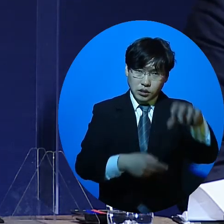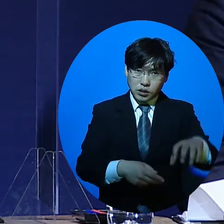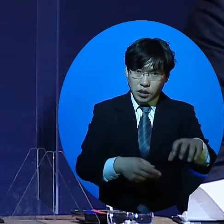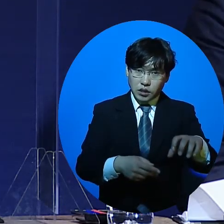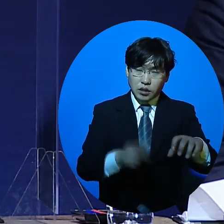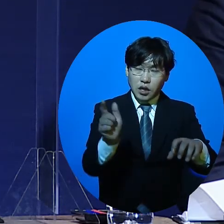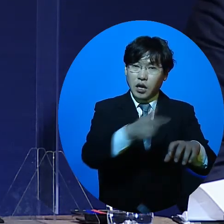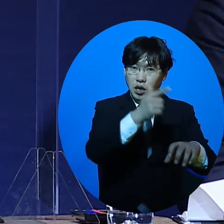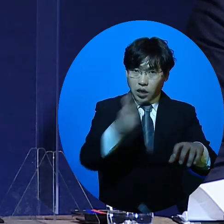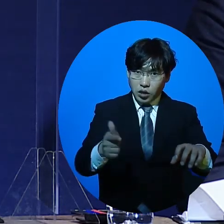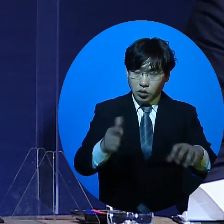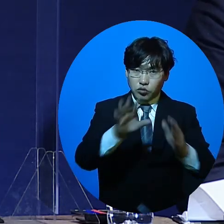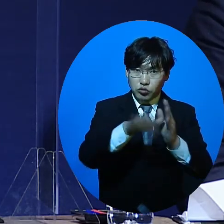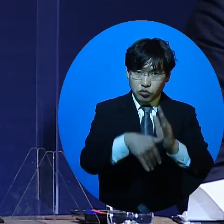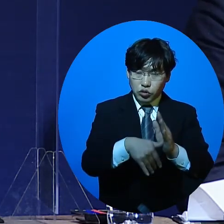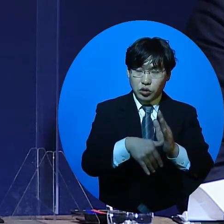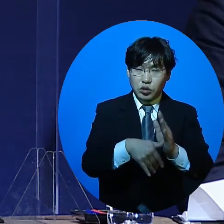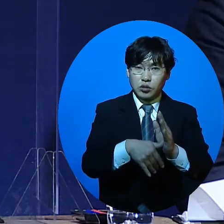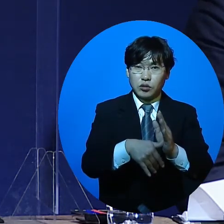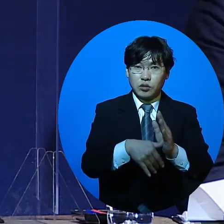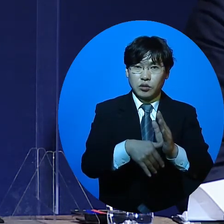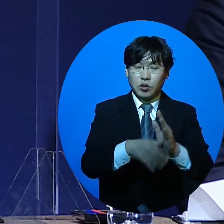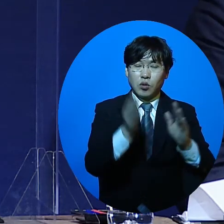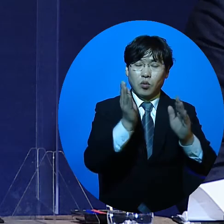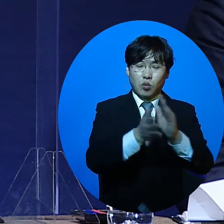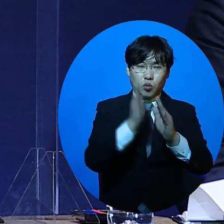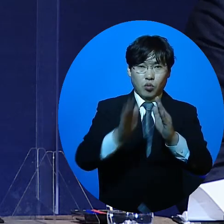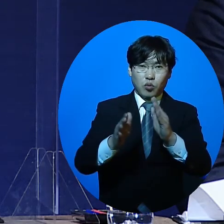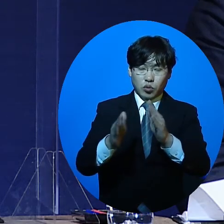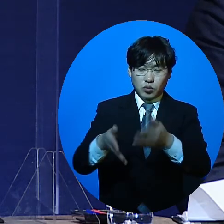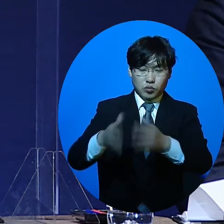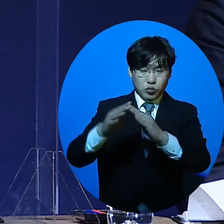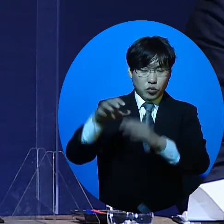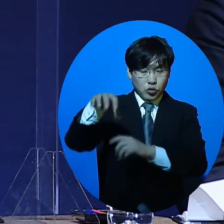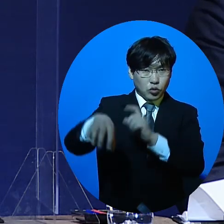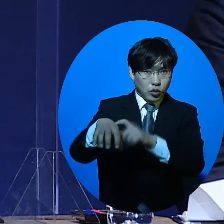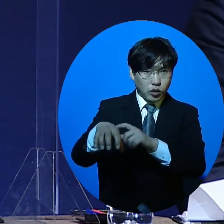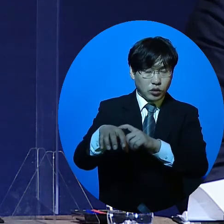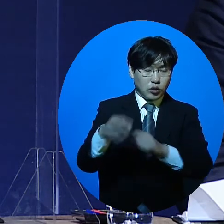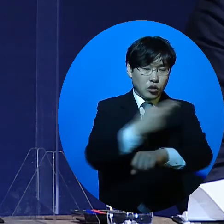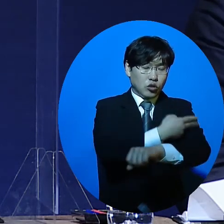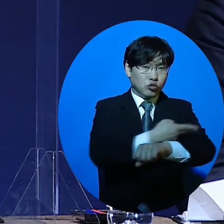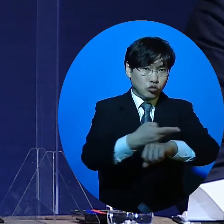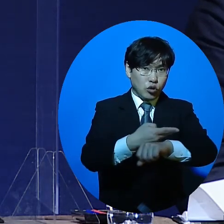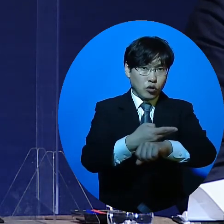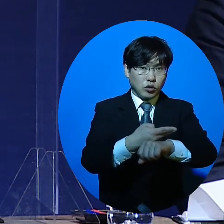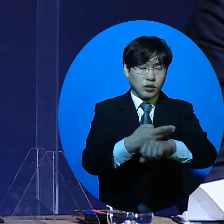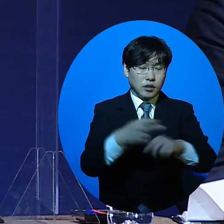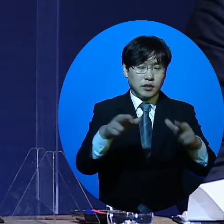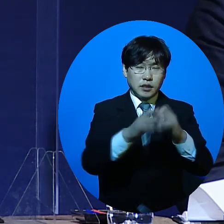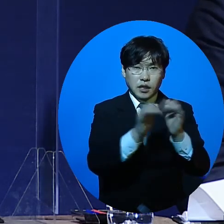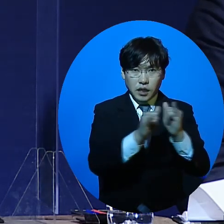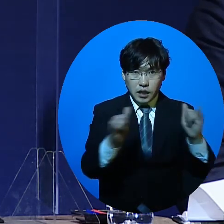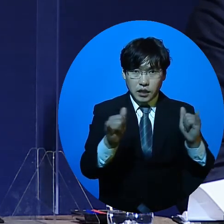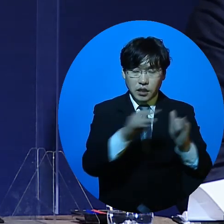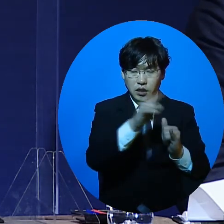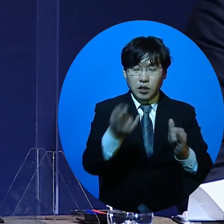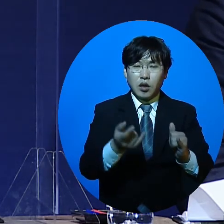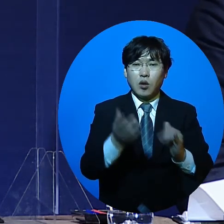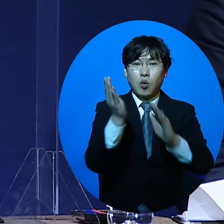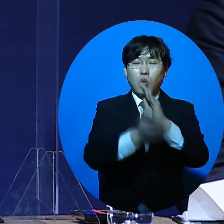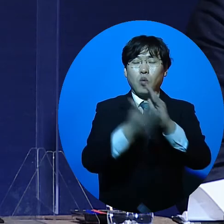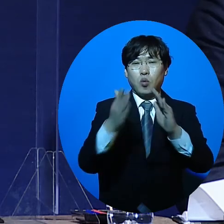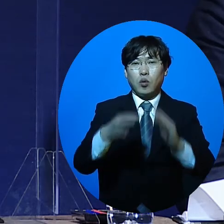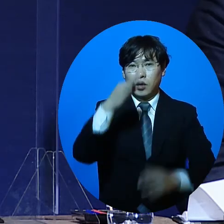하루 정도는 뭐 국민체육센터 같은 경우는 공공이니까 그런 부분에 충분히 일단 공익성을 먼저 반영을 해야 된다.